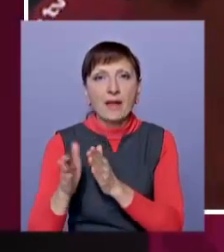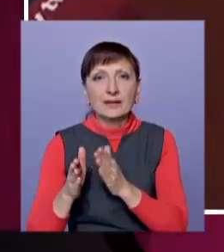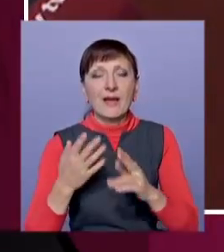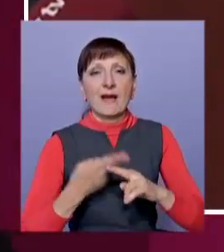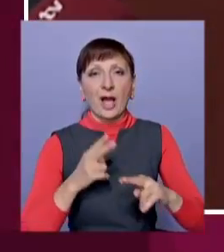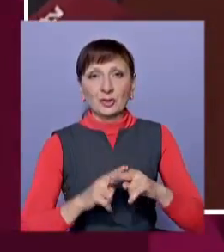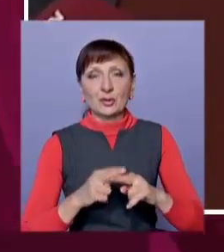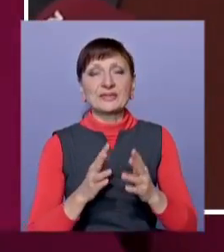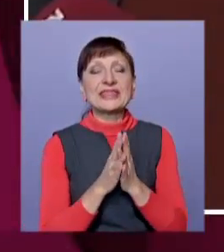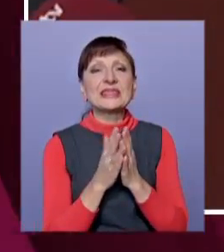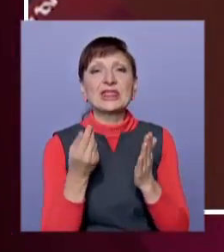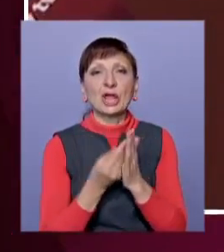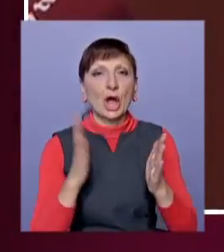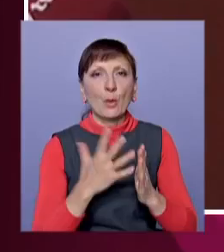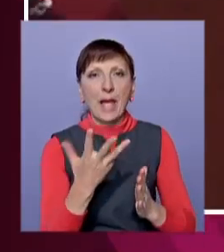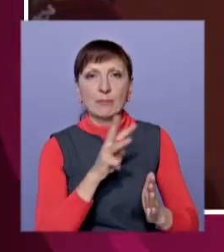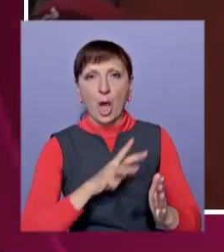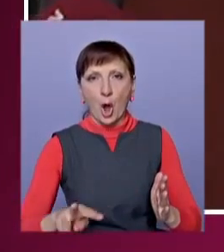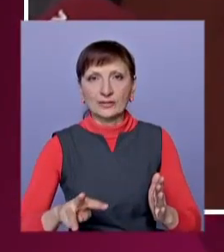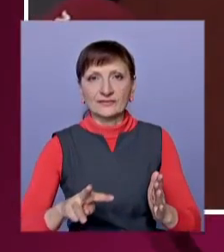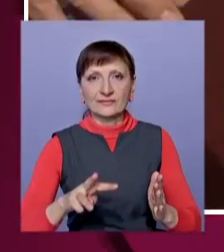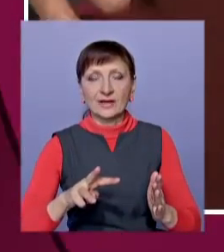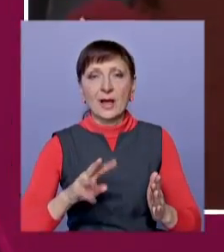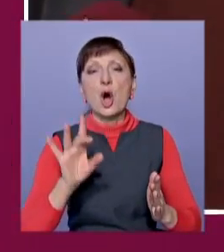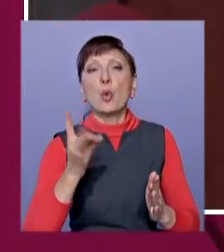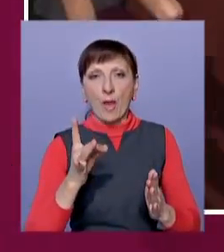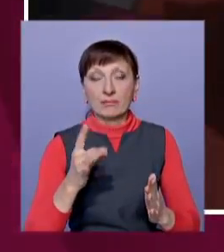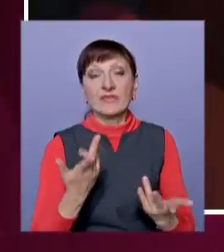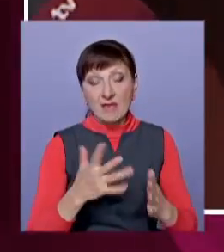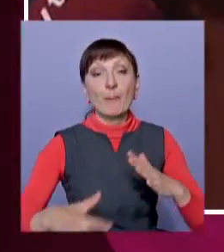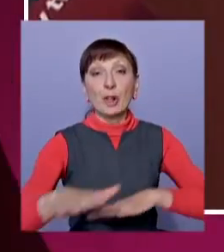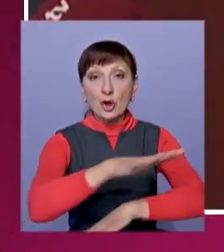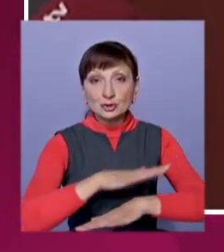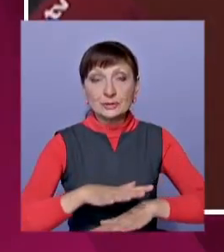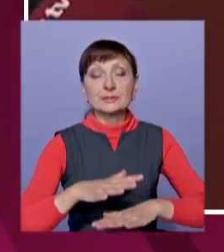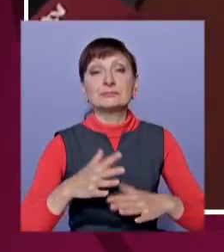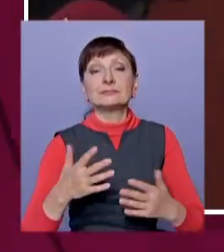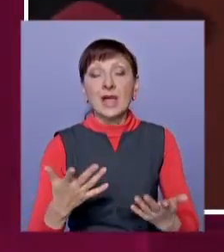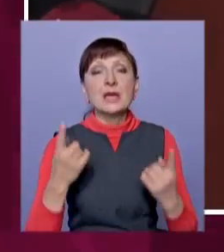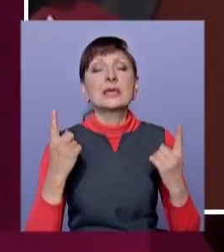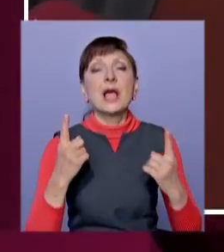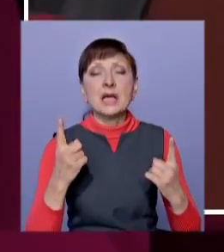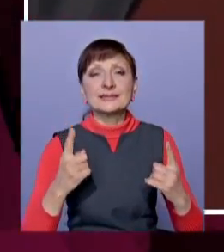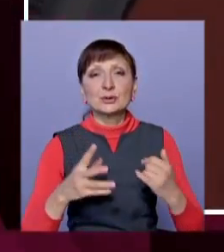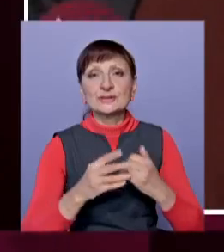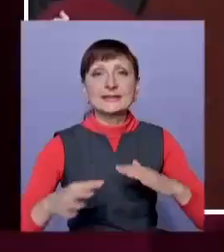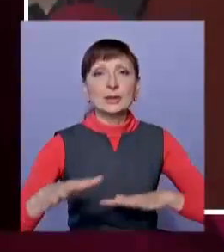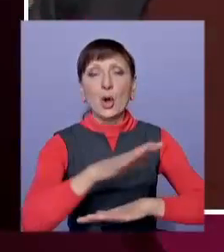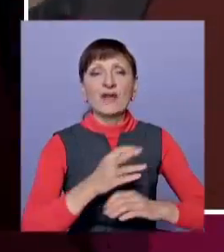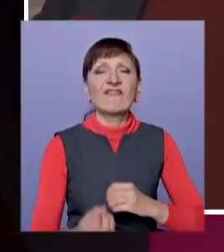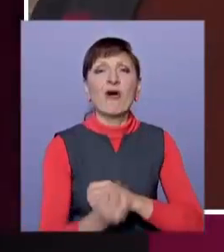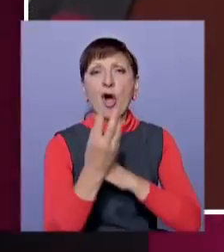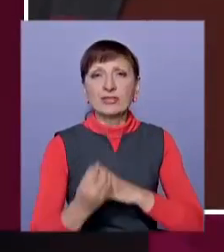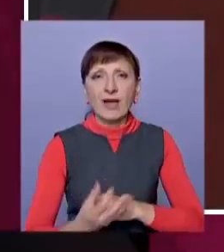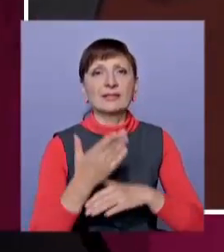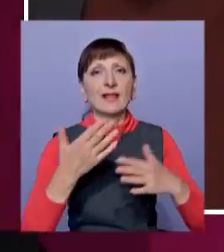не дороже 5 миллионов рублей. И вот поэтому вот эту вот площадь, да, вот это вот благоустройство, гигантскую территорию с фонтанами и